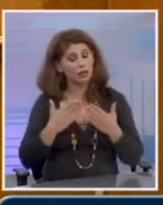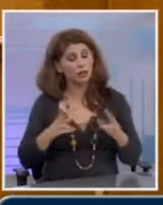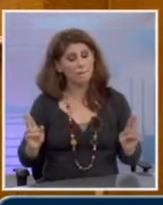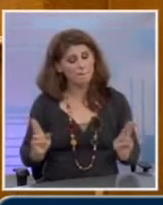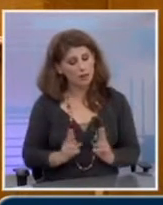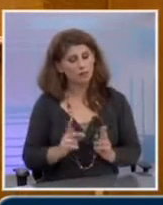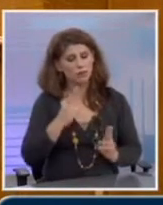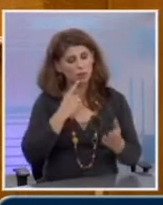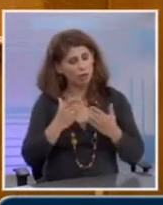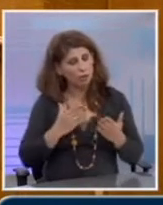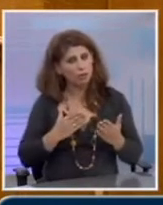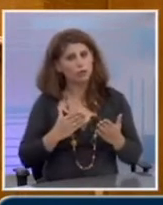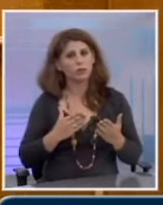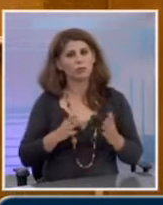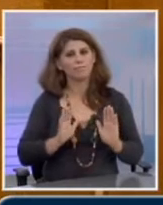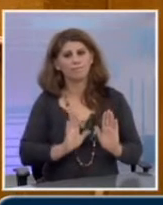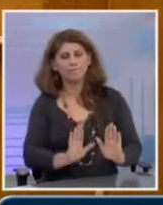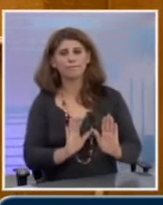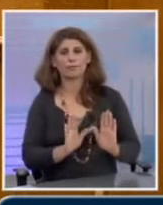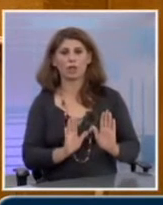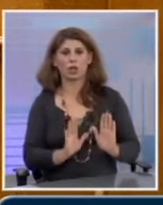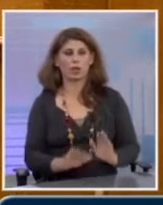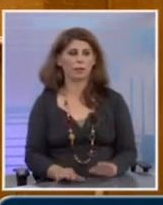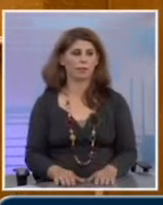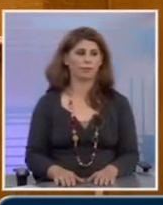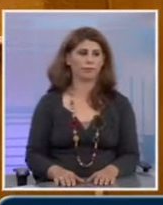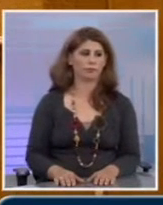περιορισμών, ανοχή και